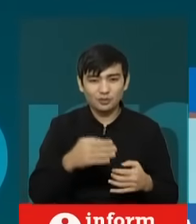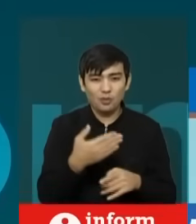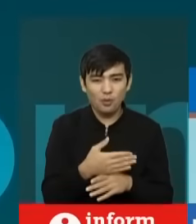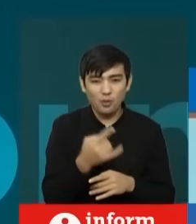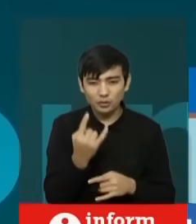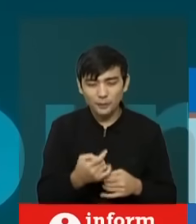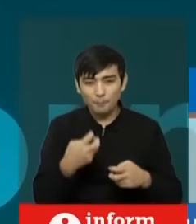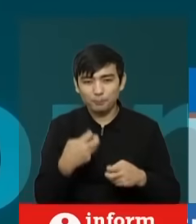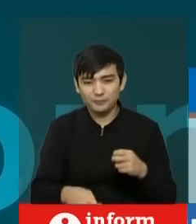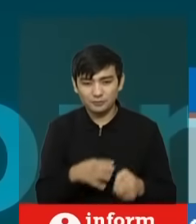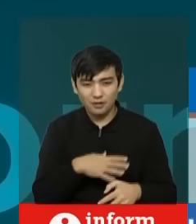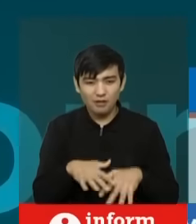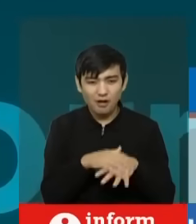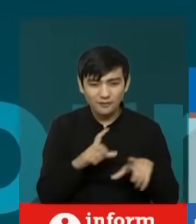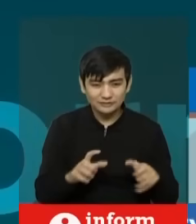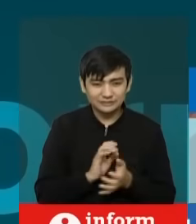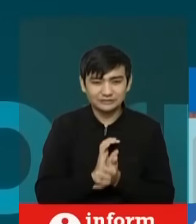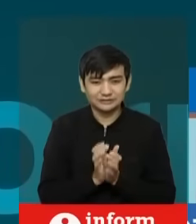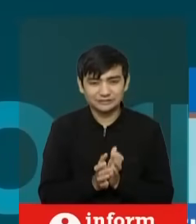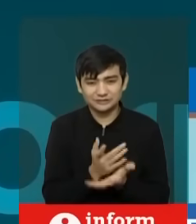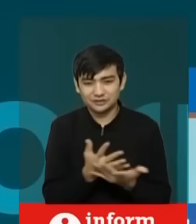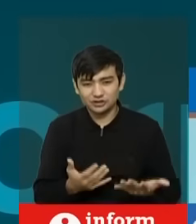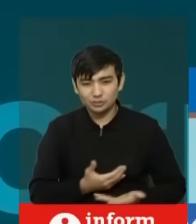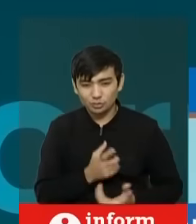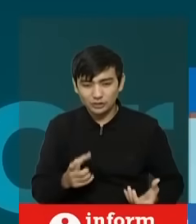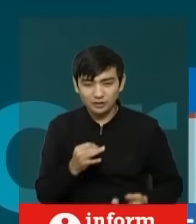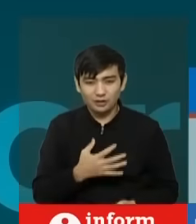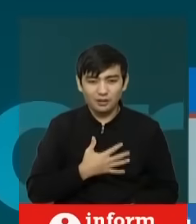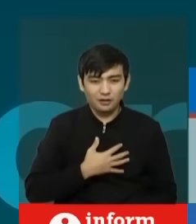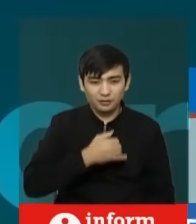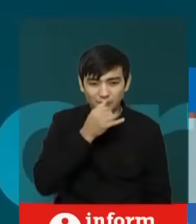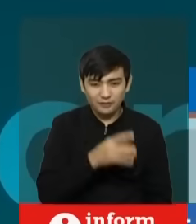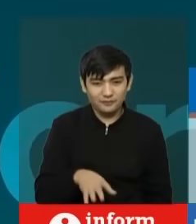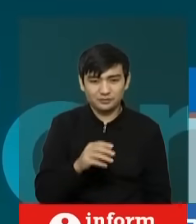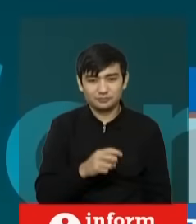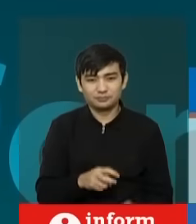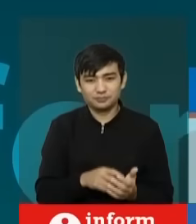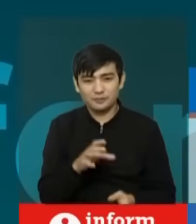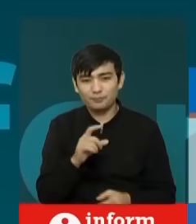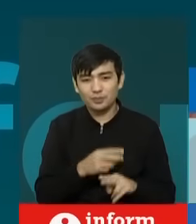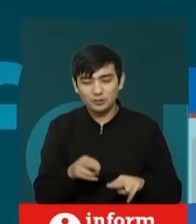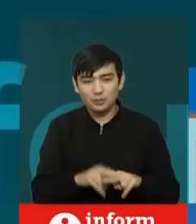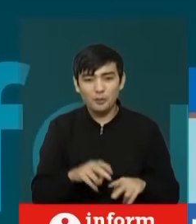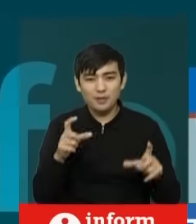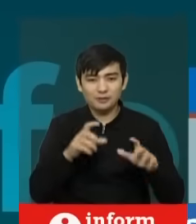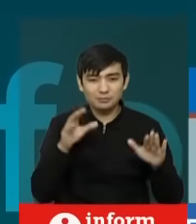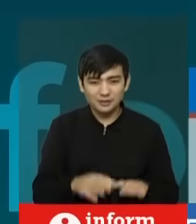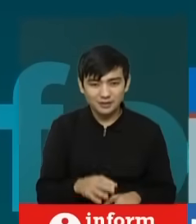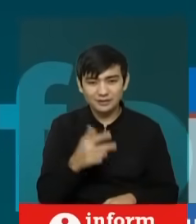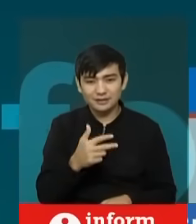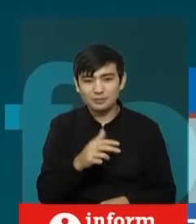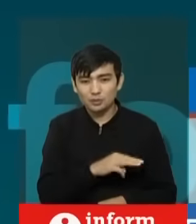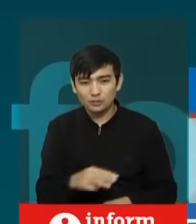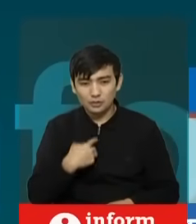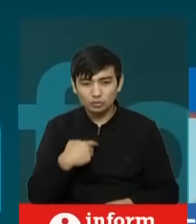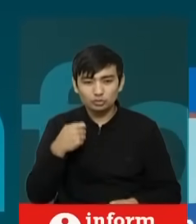кеткен. Көпшілік арасында қыстырылып қалған кей тұрғындар тіпті дем жетпей қиналған. Сол себепті дүкен иелері жеңілдікті жарты сағаттан соң